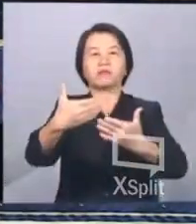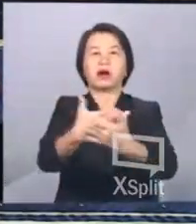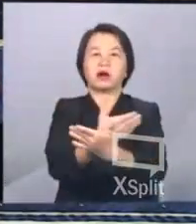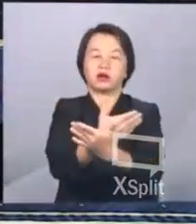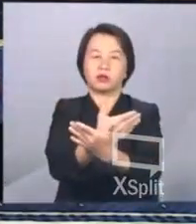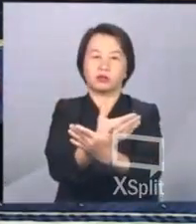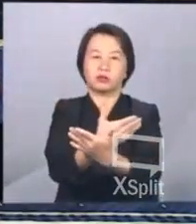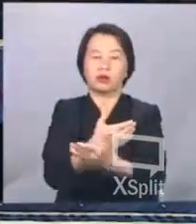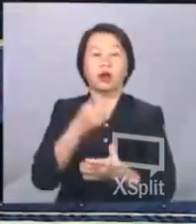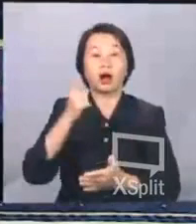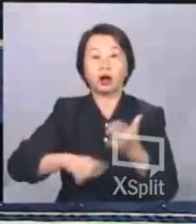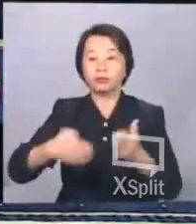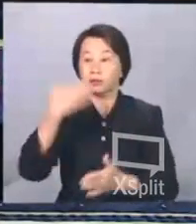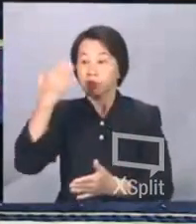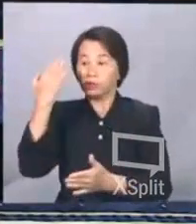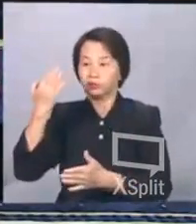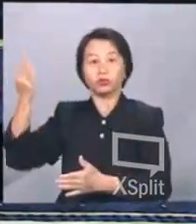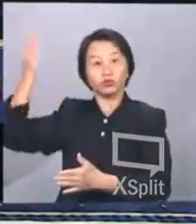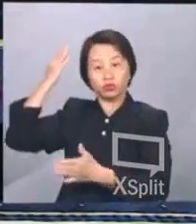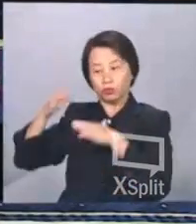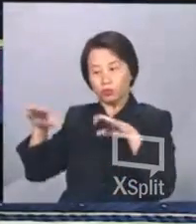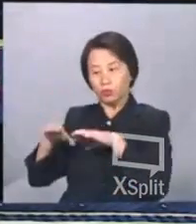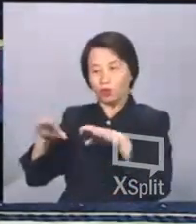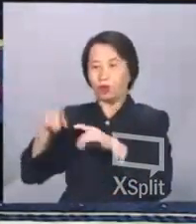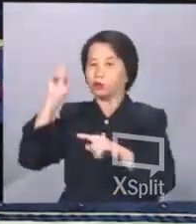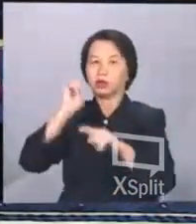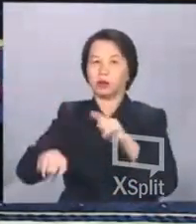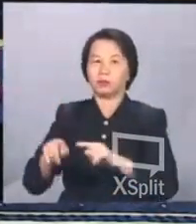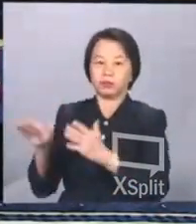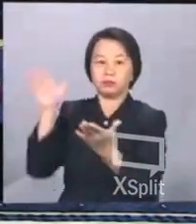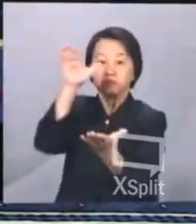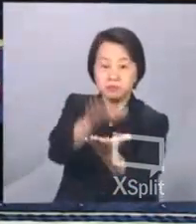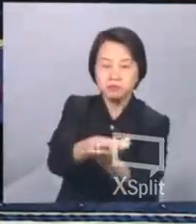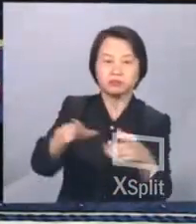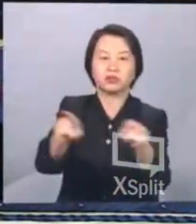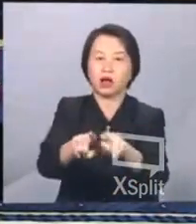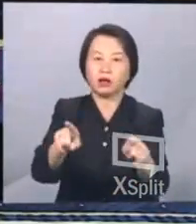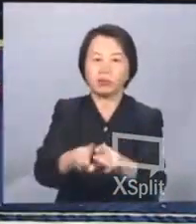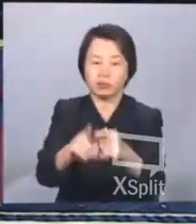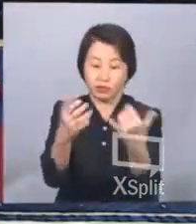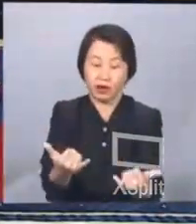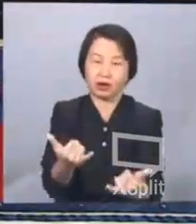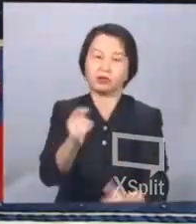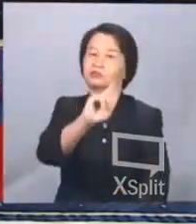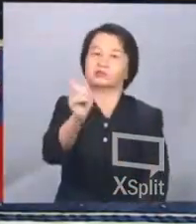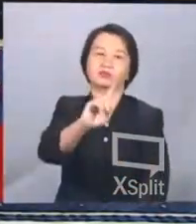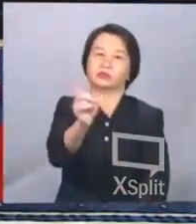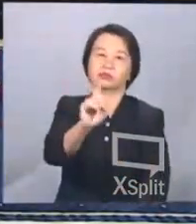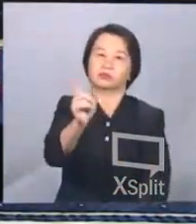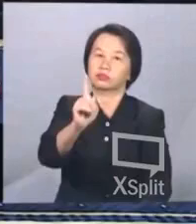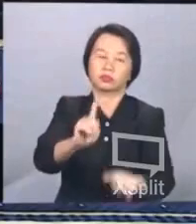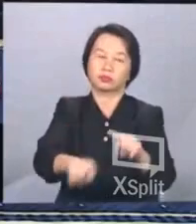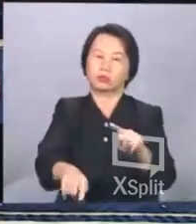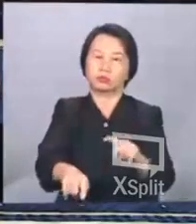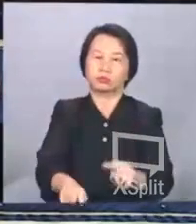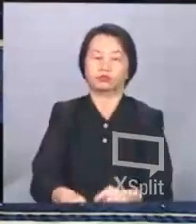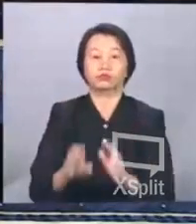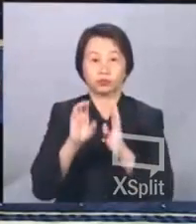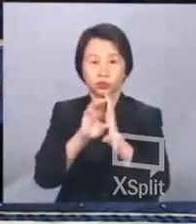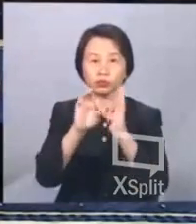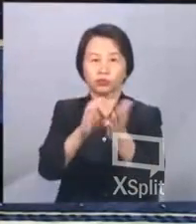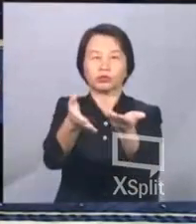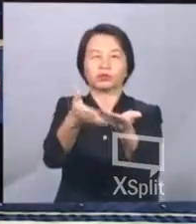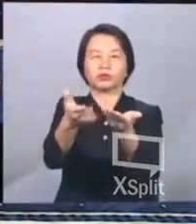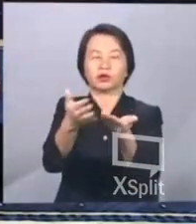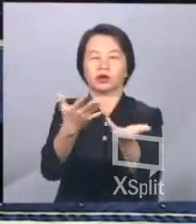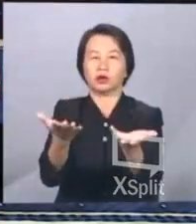Hai apa yang biasa kita buat dahulu tak boleh kita buat sekarang ini lagi contohnya